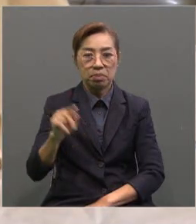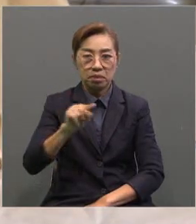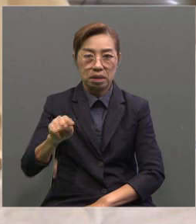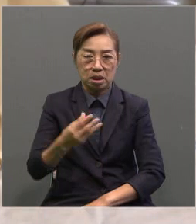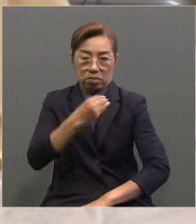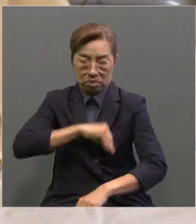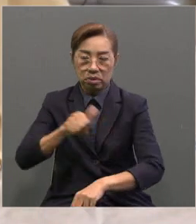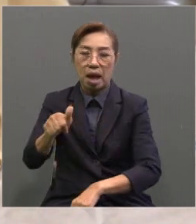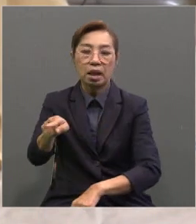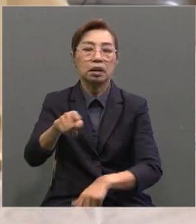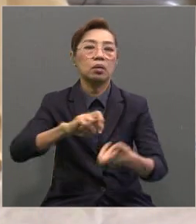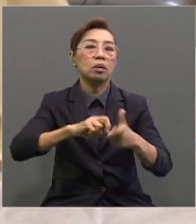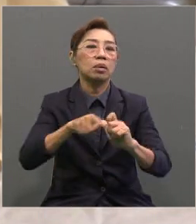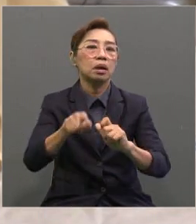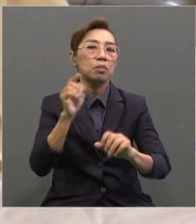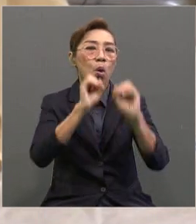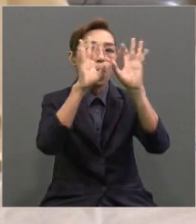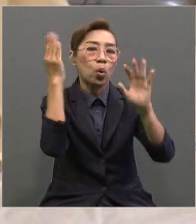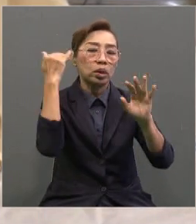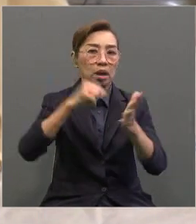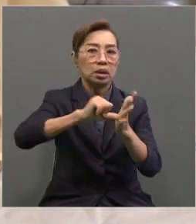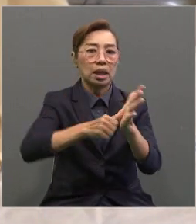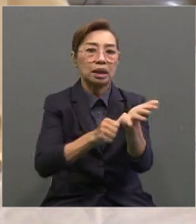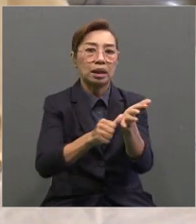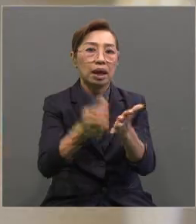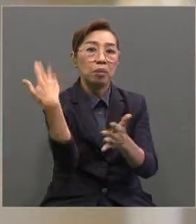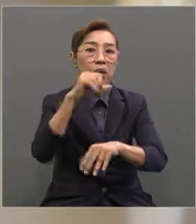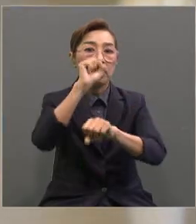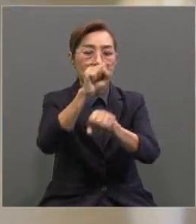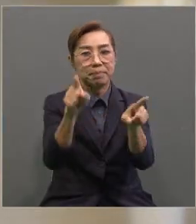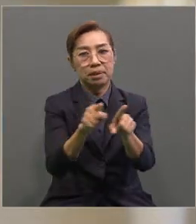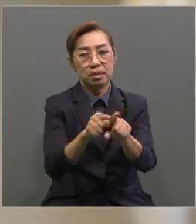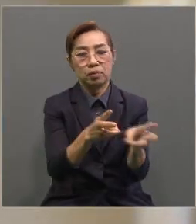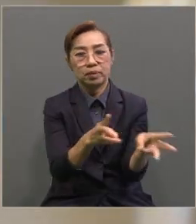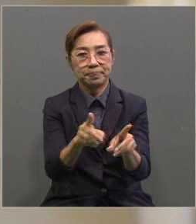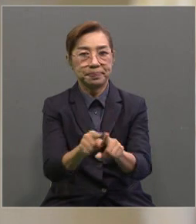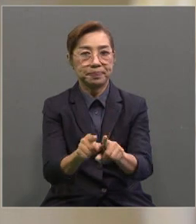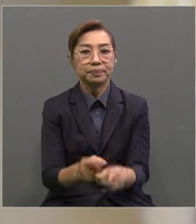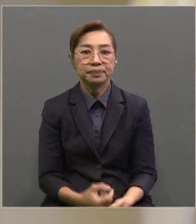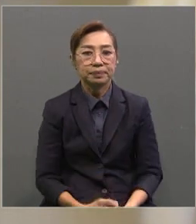เดียวกับการแก้ปัญหาหนี้สินครูที่ประกาศมาก่อนหน้านี้ด้วยนะ